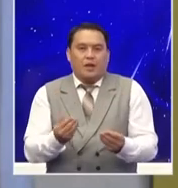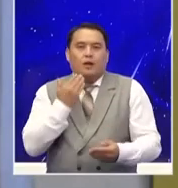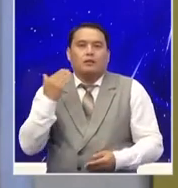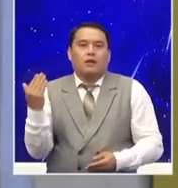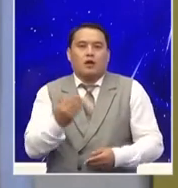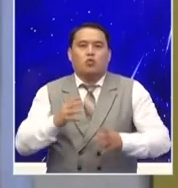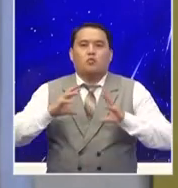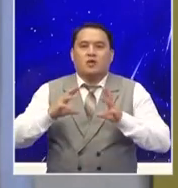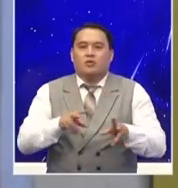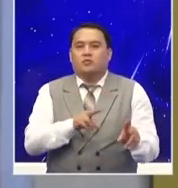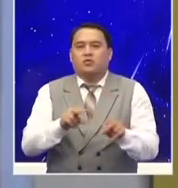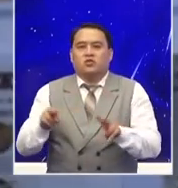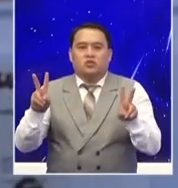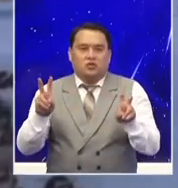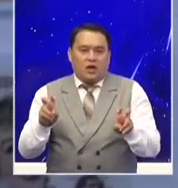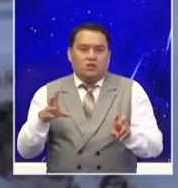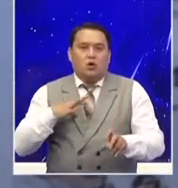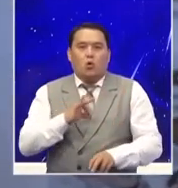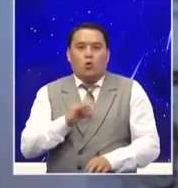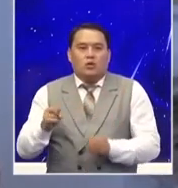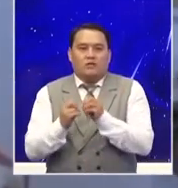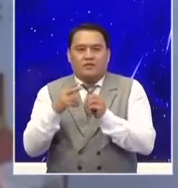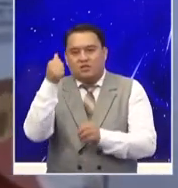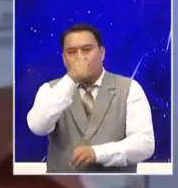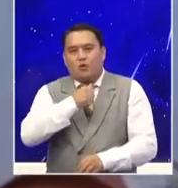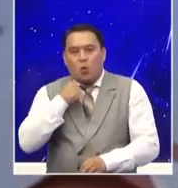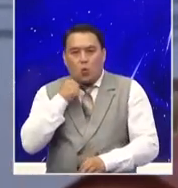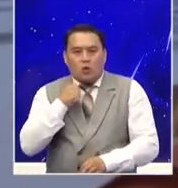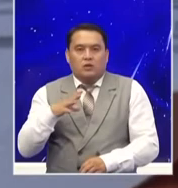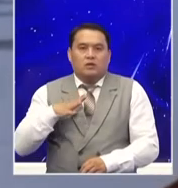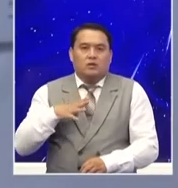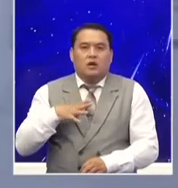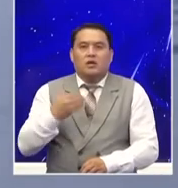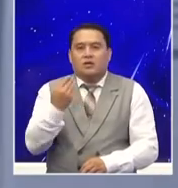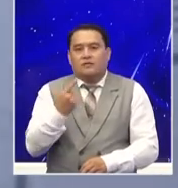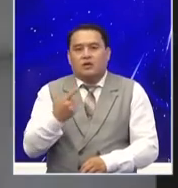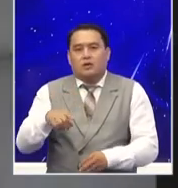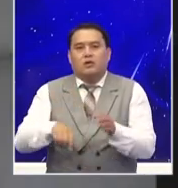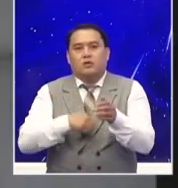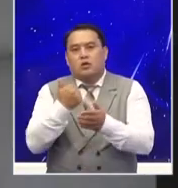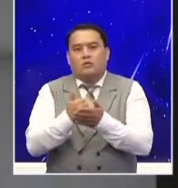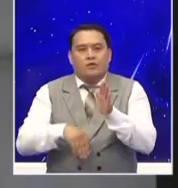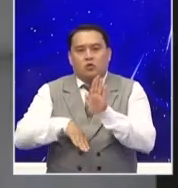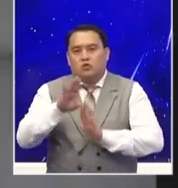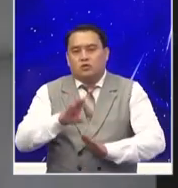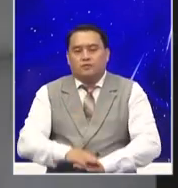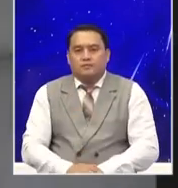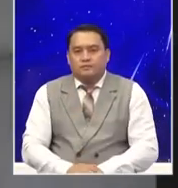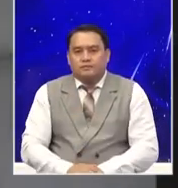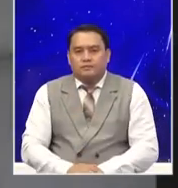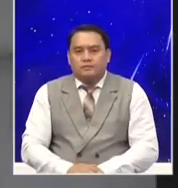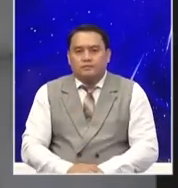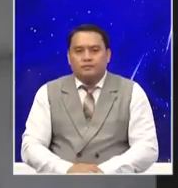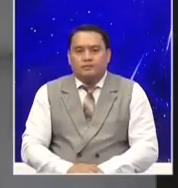мировом счастье, ежегодно публикуемому ООН с 2012 года, Дания в этом одна из стран-лидеров.